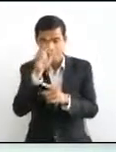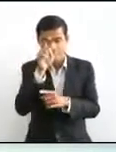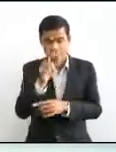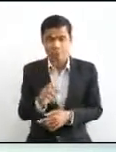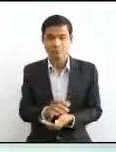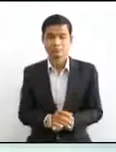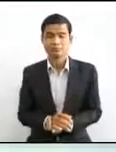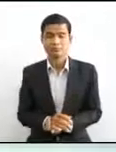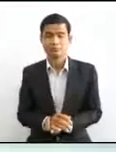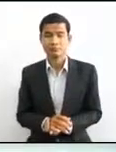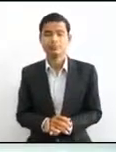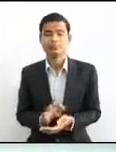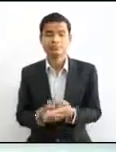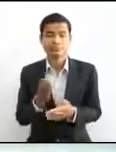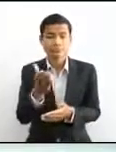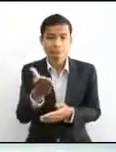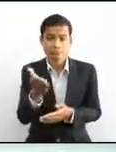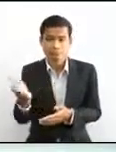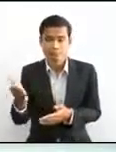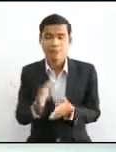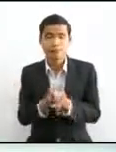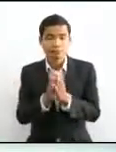cha con đang miến